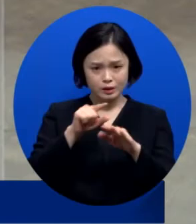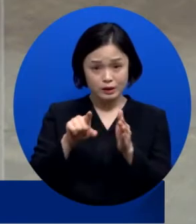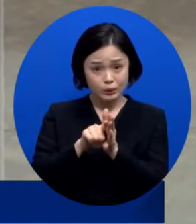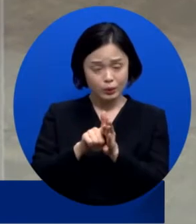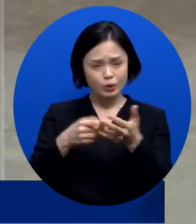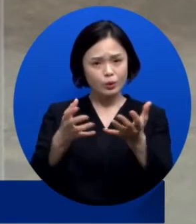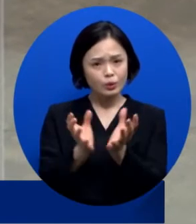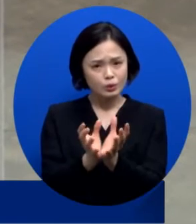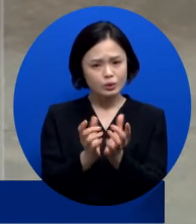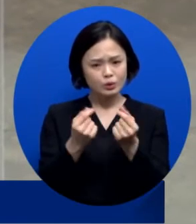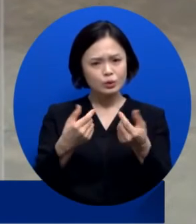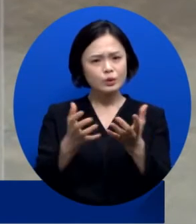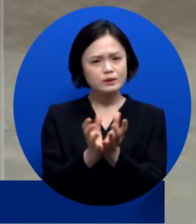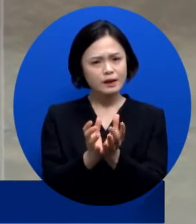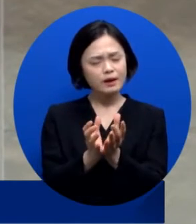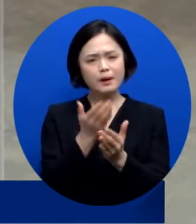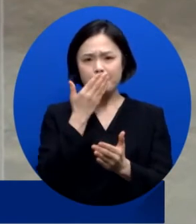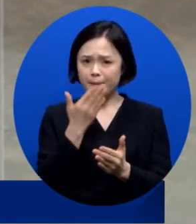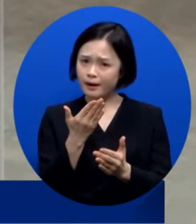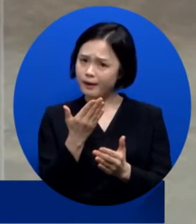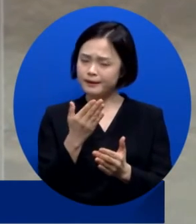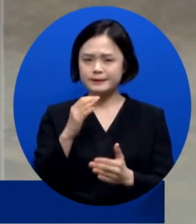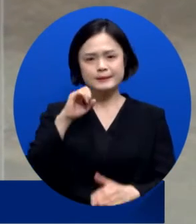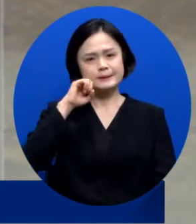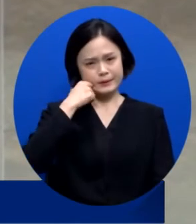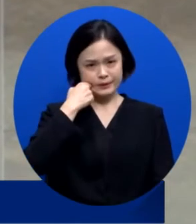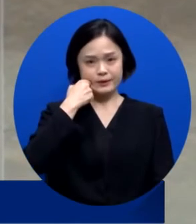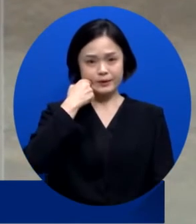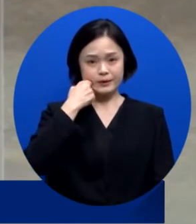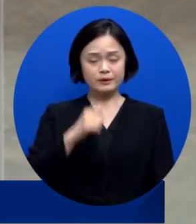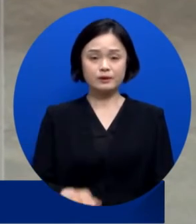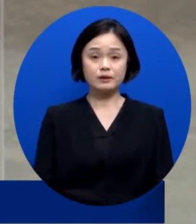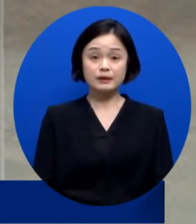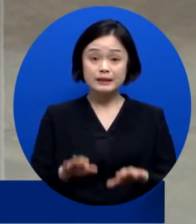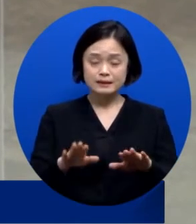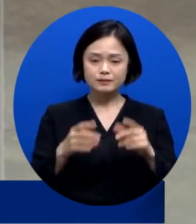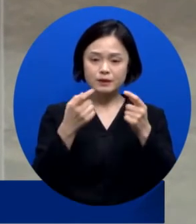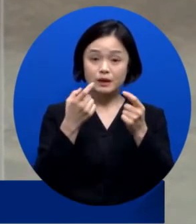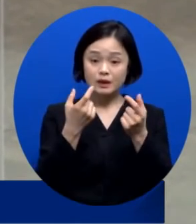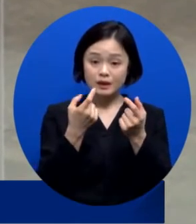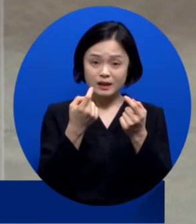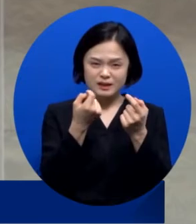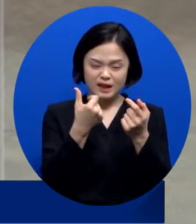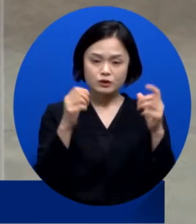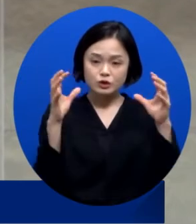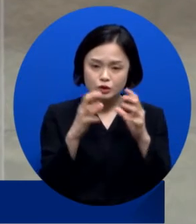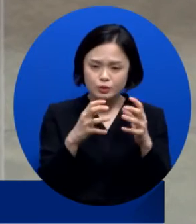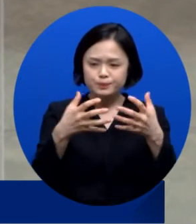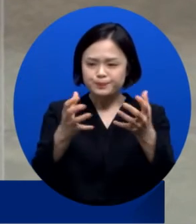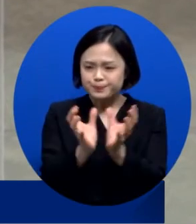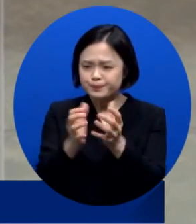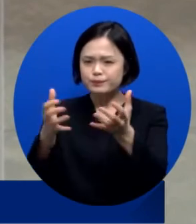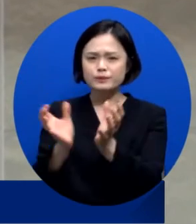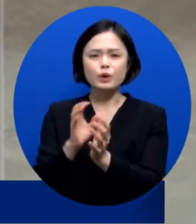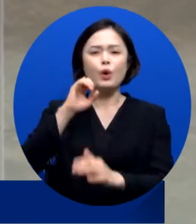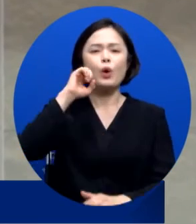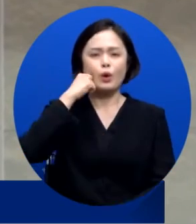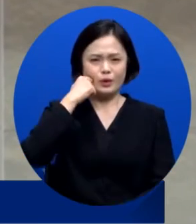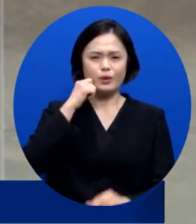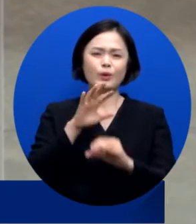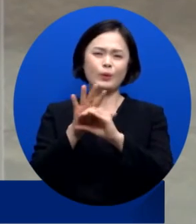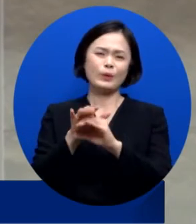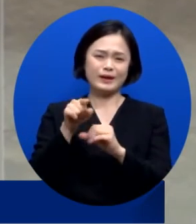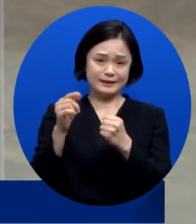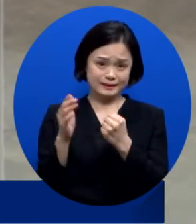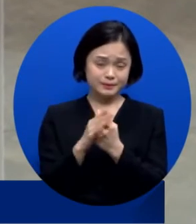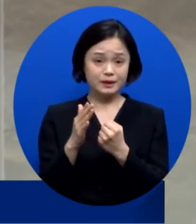생각이 듭니다. 그런 점에서 어떻게 이 교회 지금 제한되고 있는 소그룹을 활성화시킬 수 있을 것인가? 물론 이제 공식적으로 소그룹 활동을